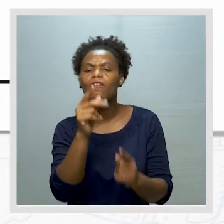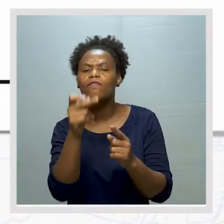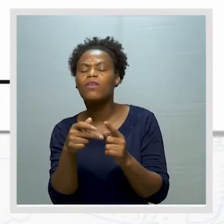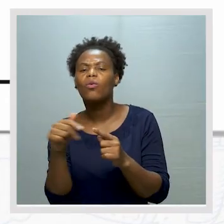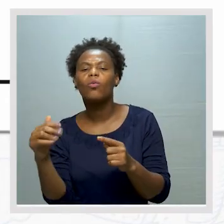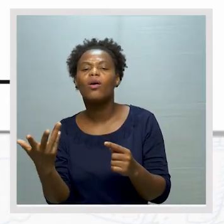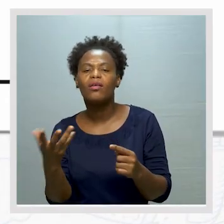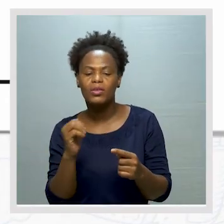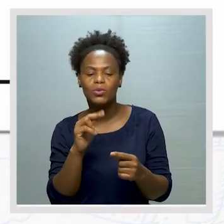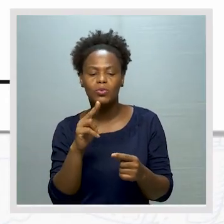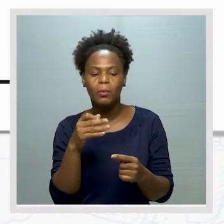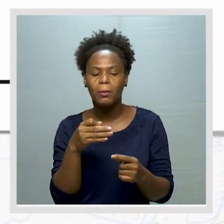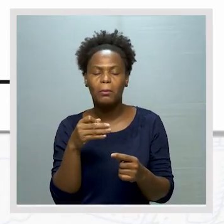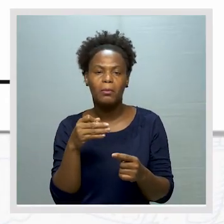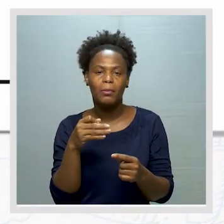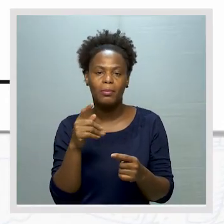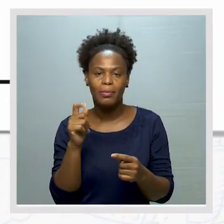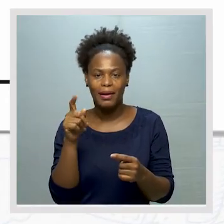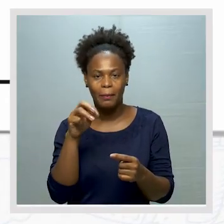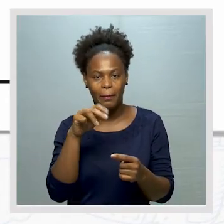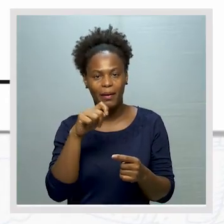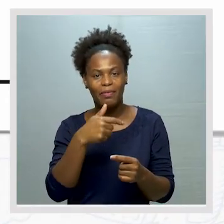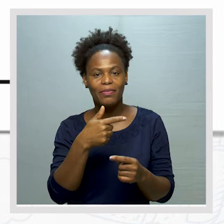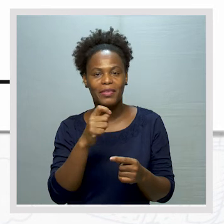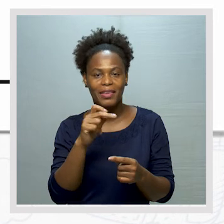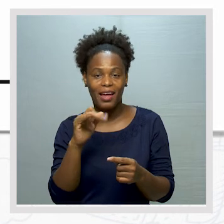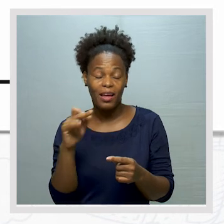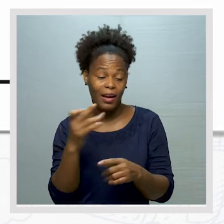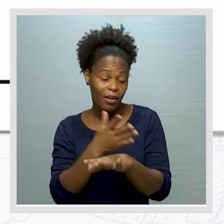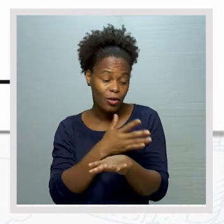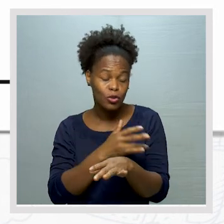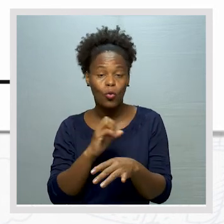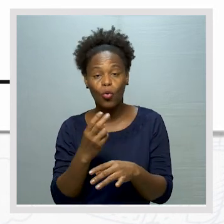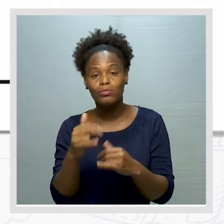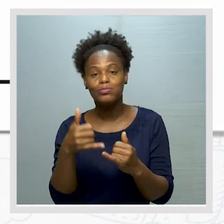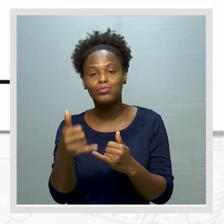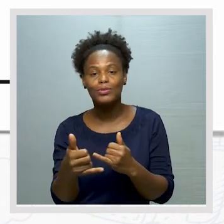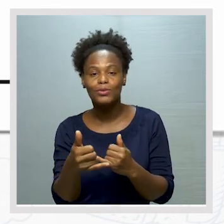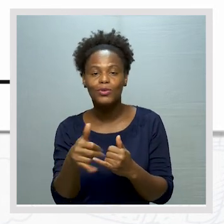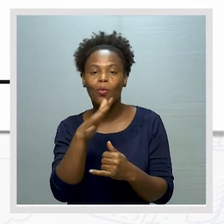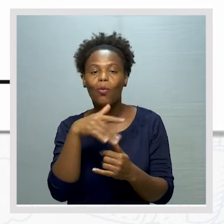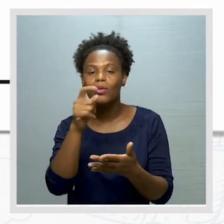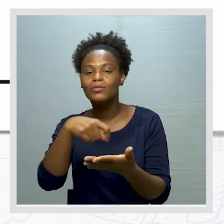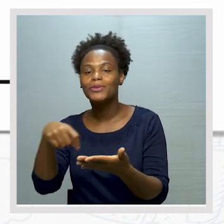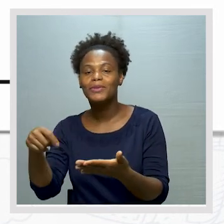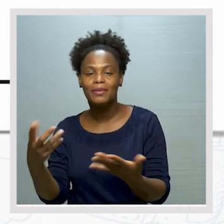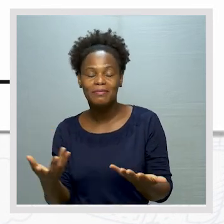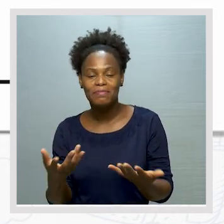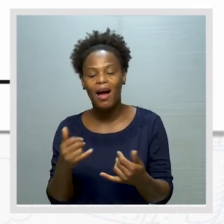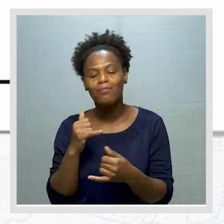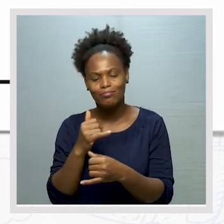supplémentaire? Avant ou après? Où est-ce que vous avez mis?